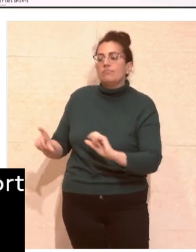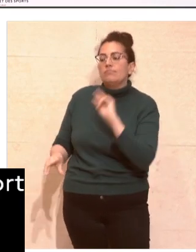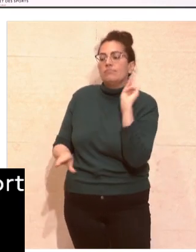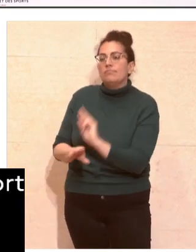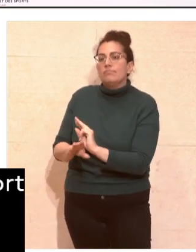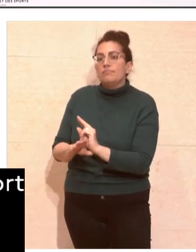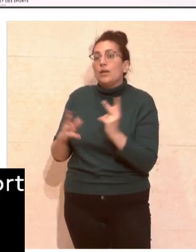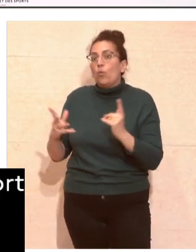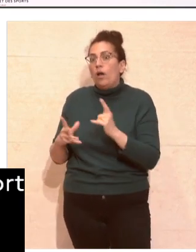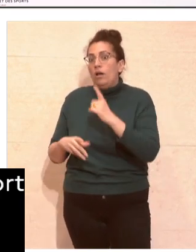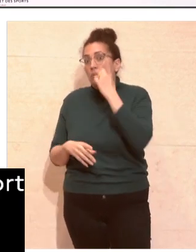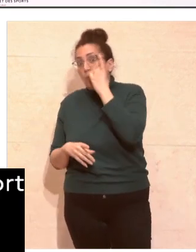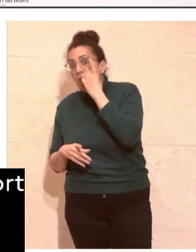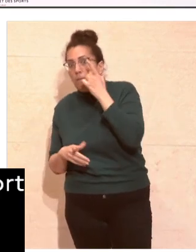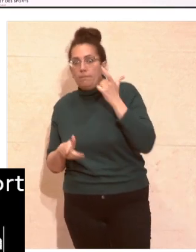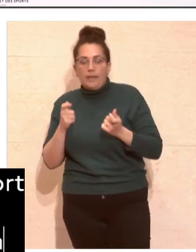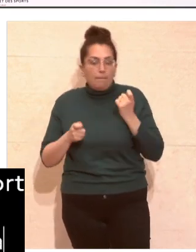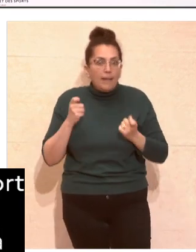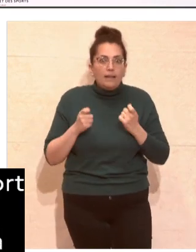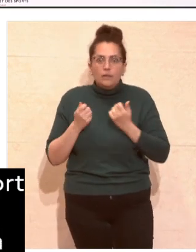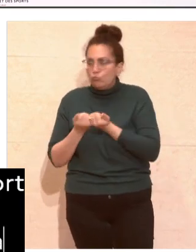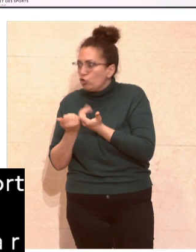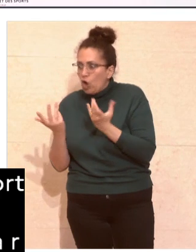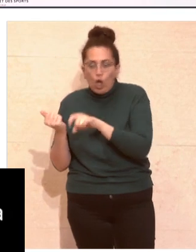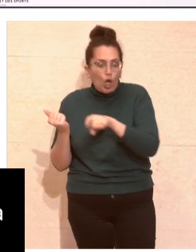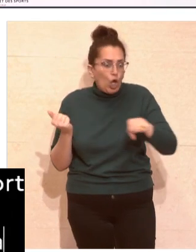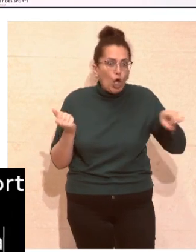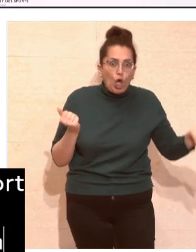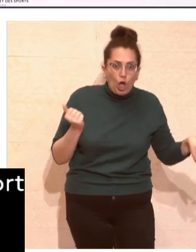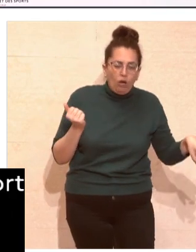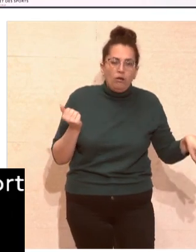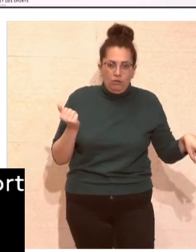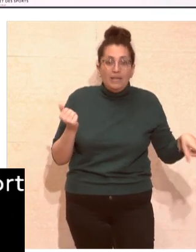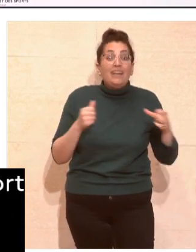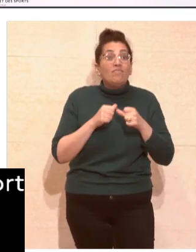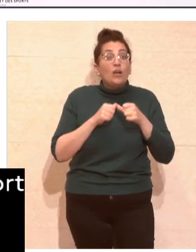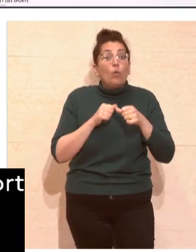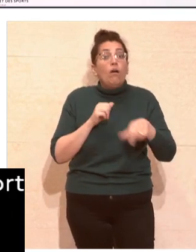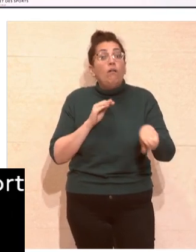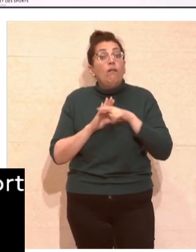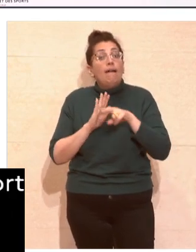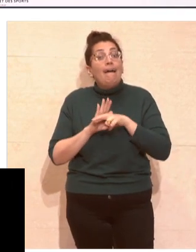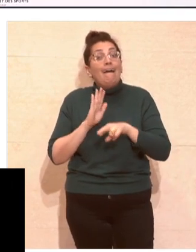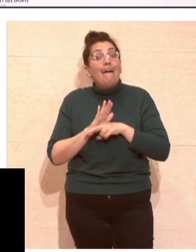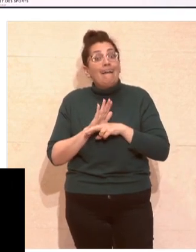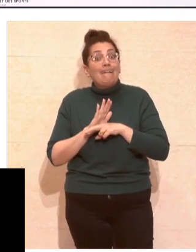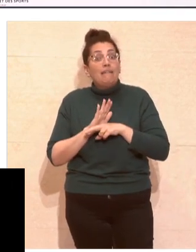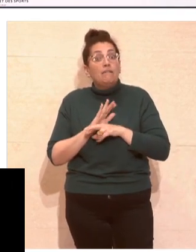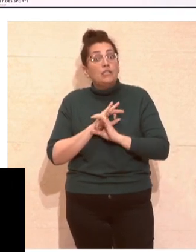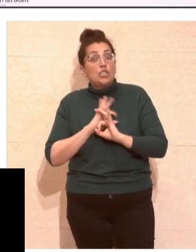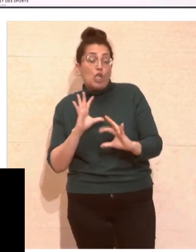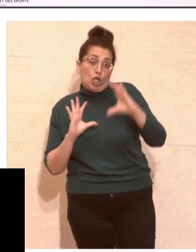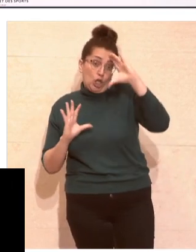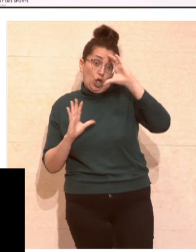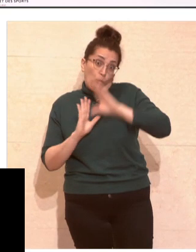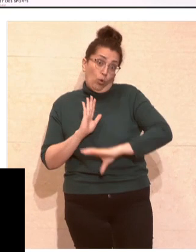également impactée. Plus on a de règles sur l'utilisation des écrans, et moins on dort. Et donc, cette population qui